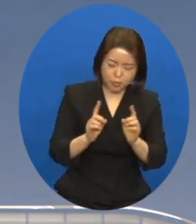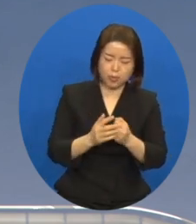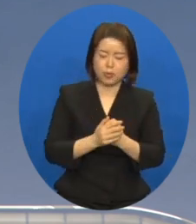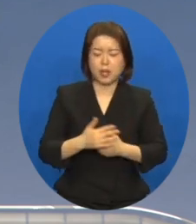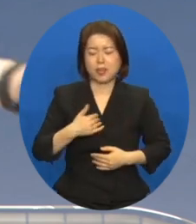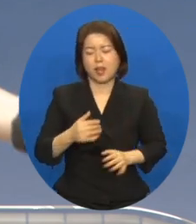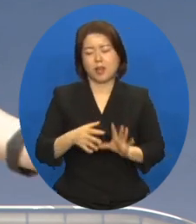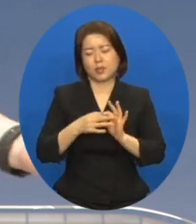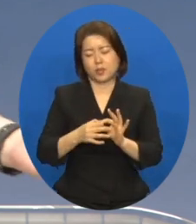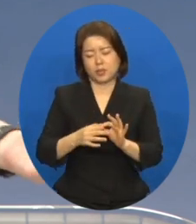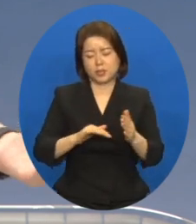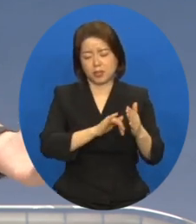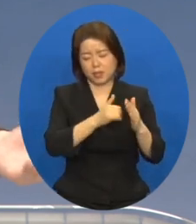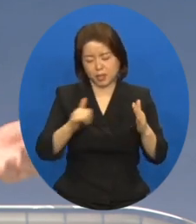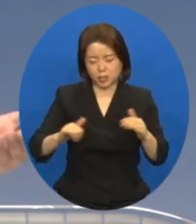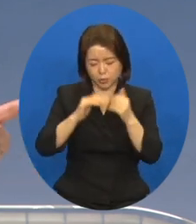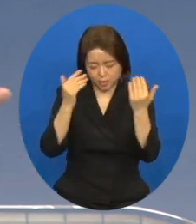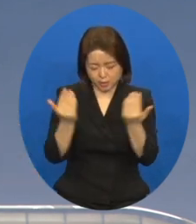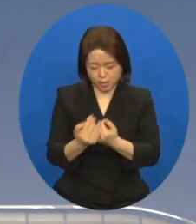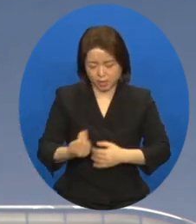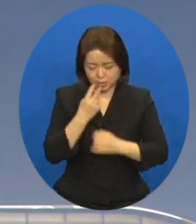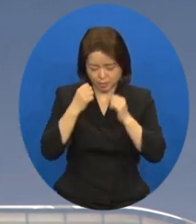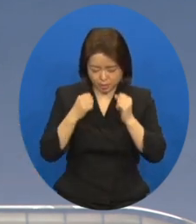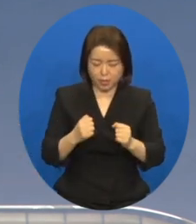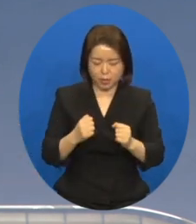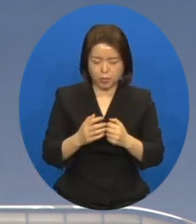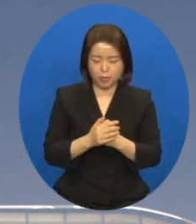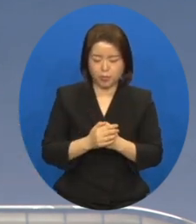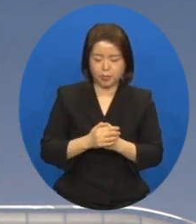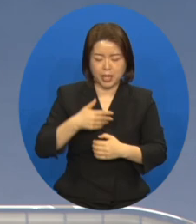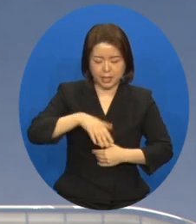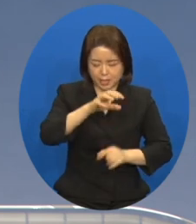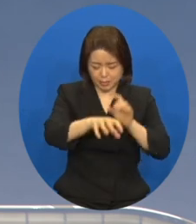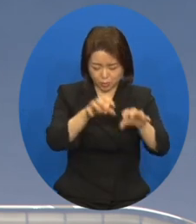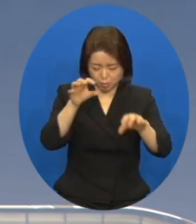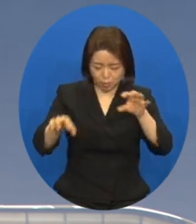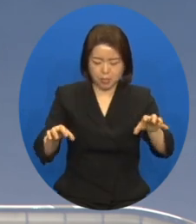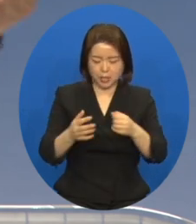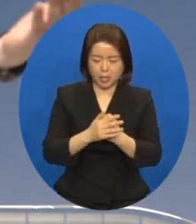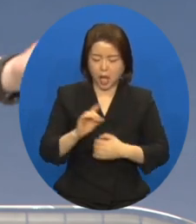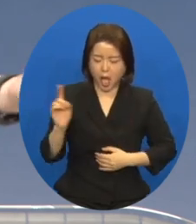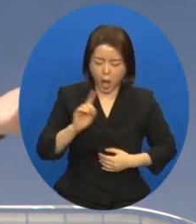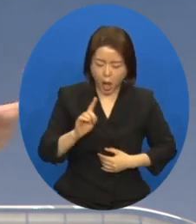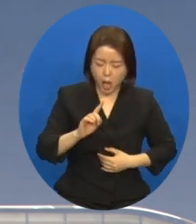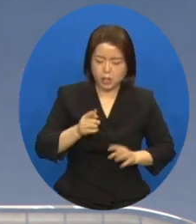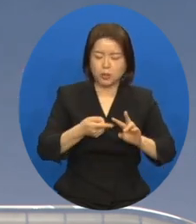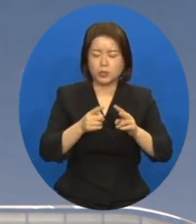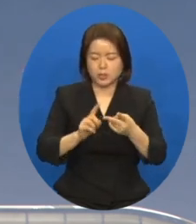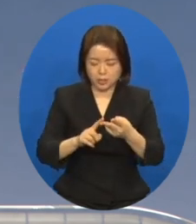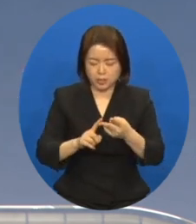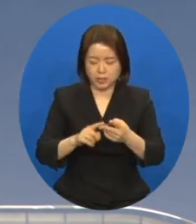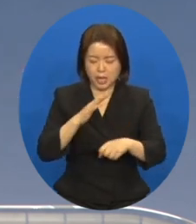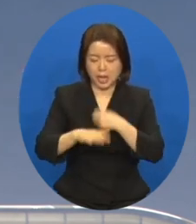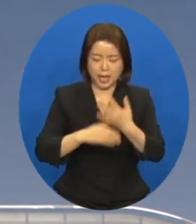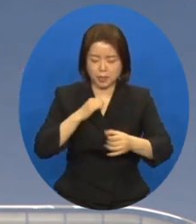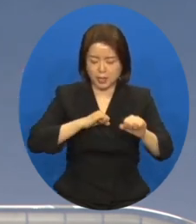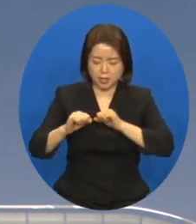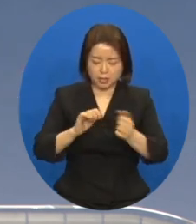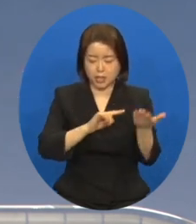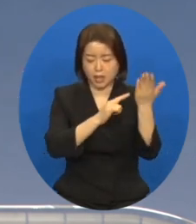저를 통해서 우리 가족들이 다 살고 우리가 가는 곳곳마다 어떤 곳에서든지 하나님의 역사가